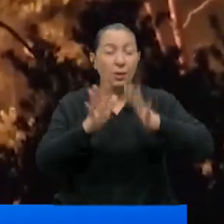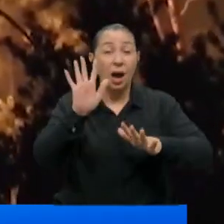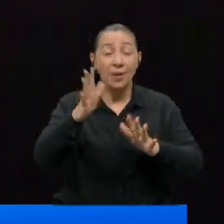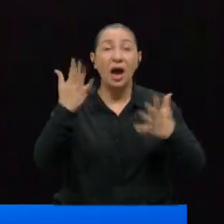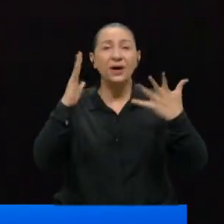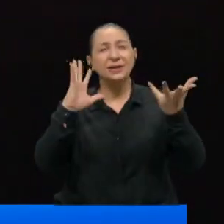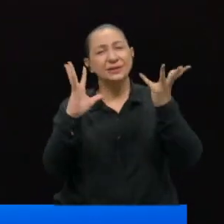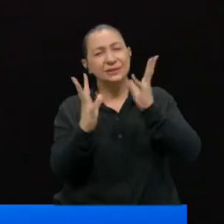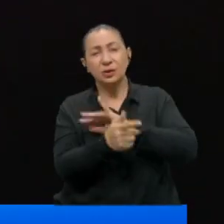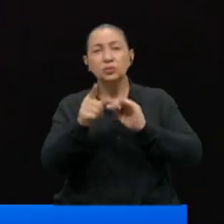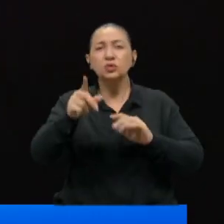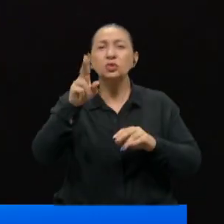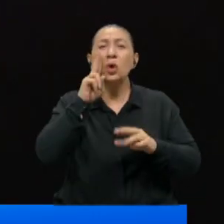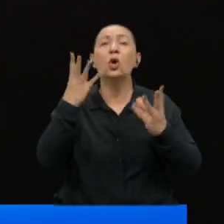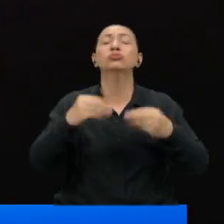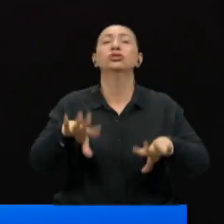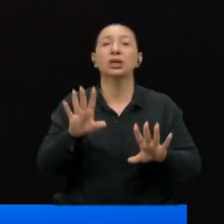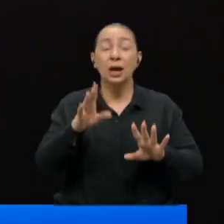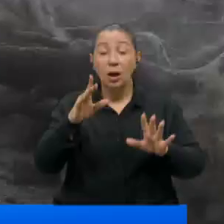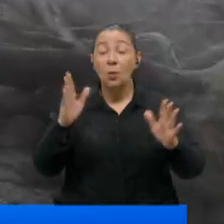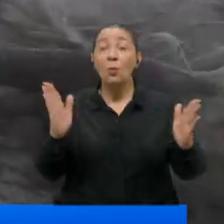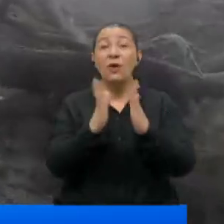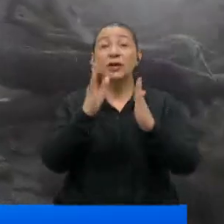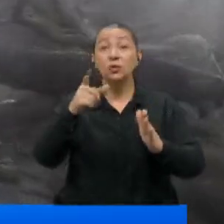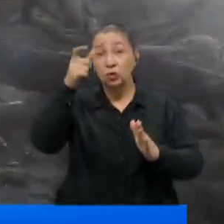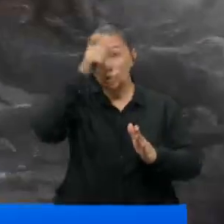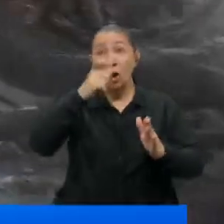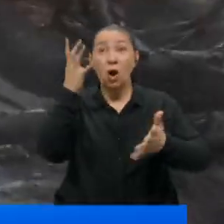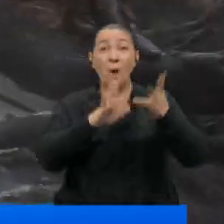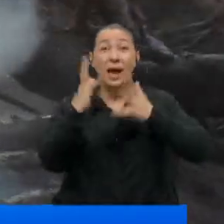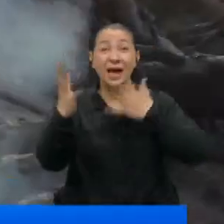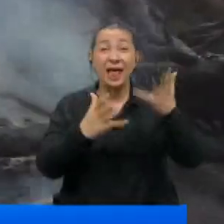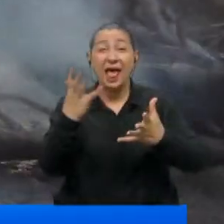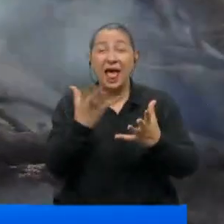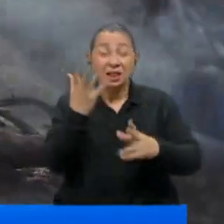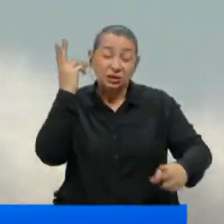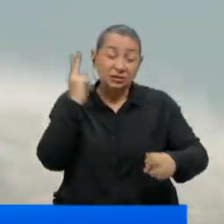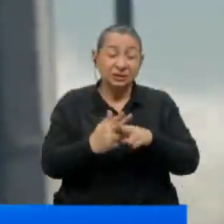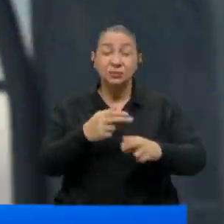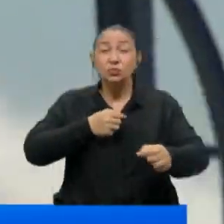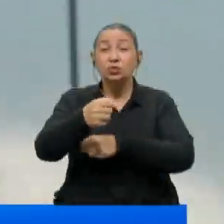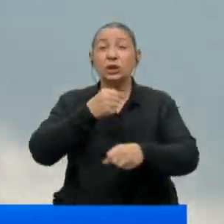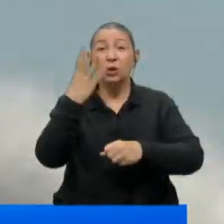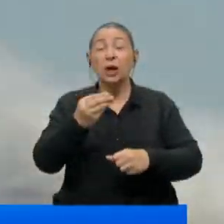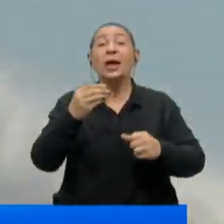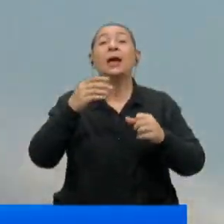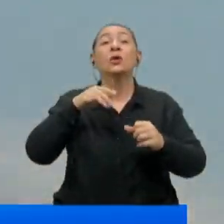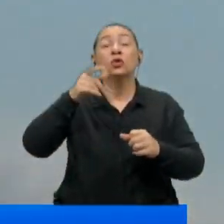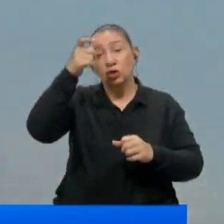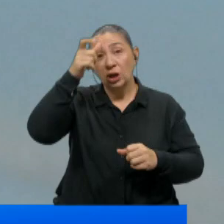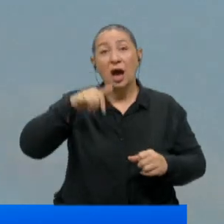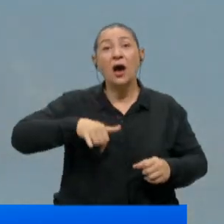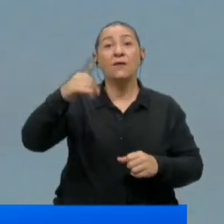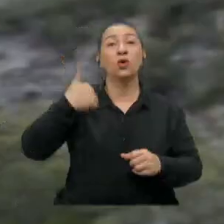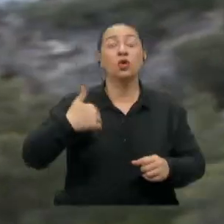küresel ısınmayla bu son da olmayacak. Muhalefet Türkiye'nin orman yangınlarıyla en etkili mücadeleyi veren Türk Hava Kurumu'nun